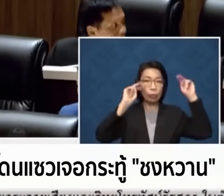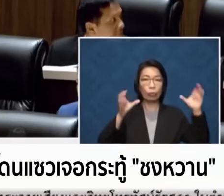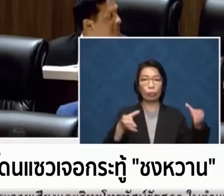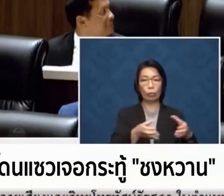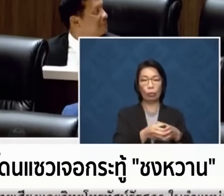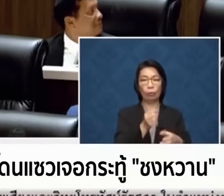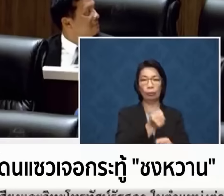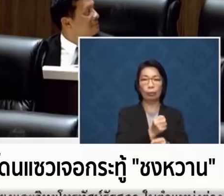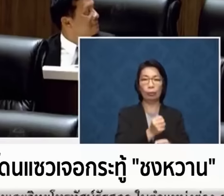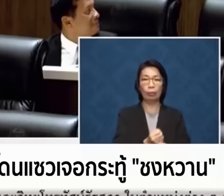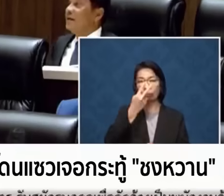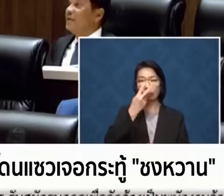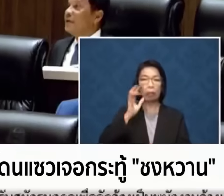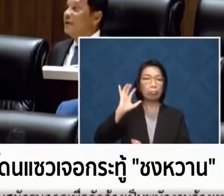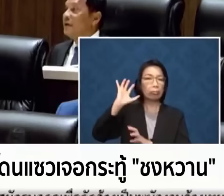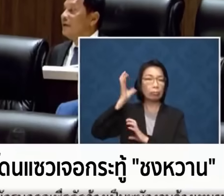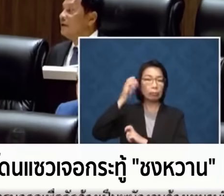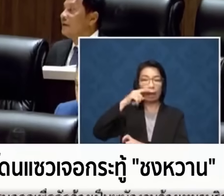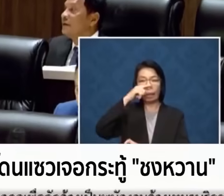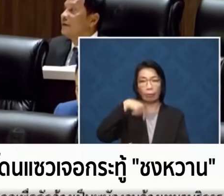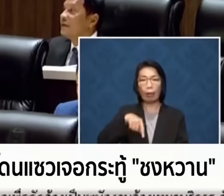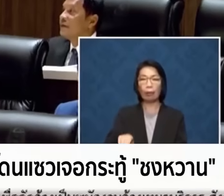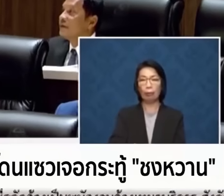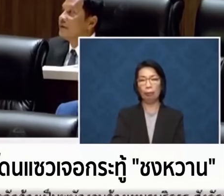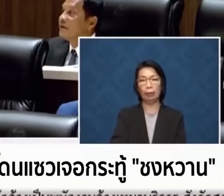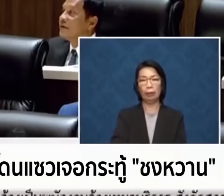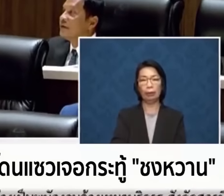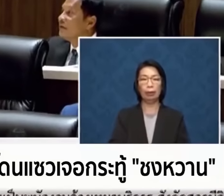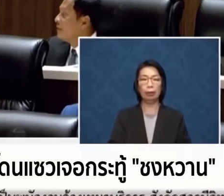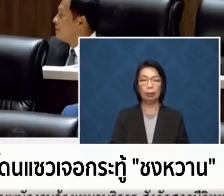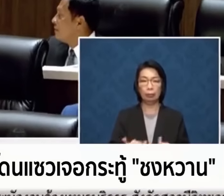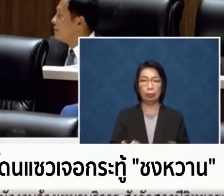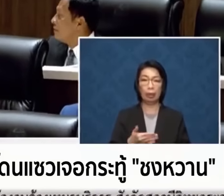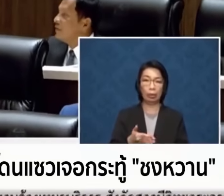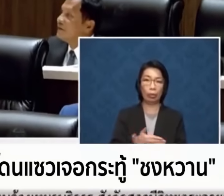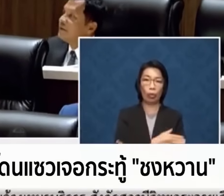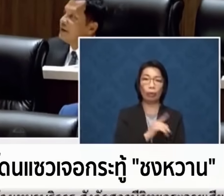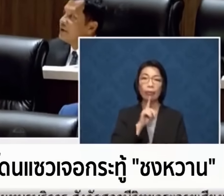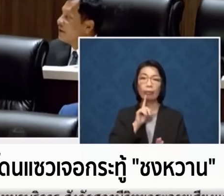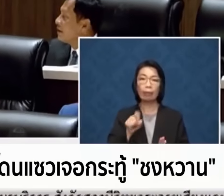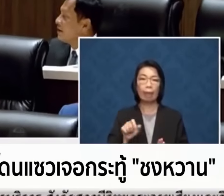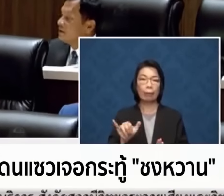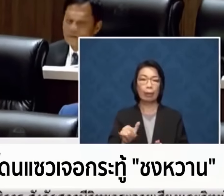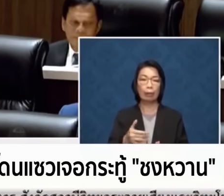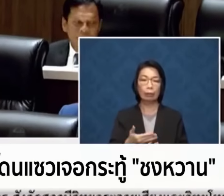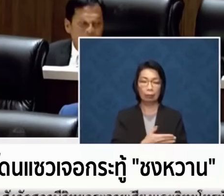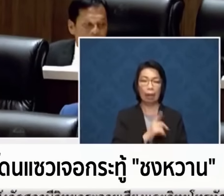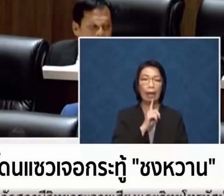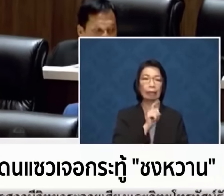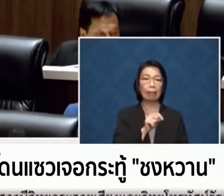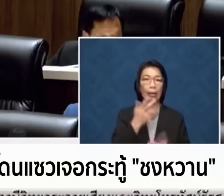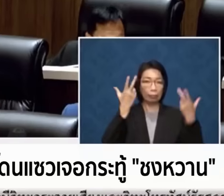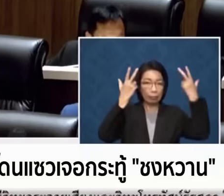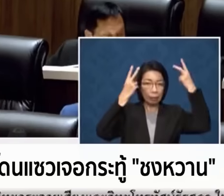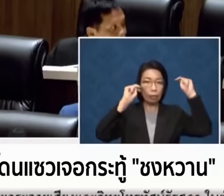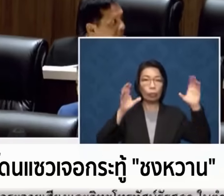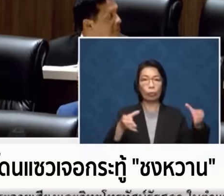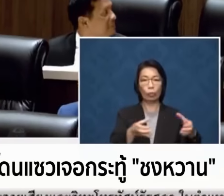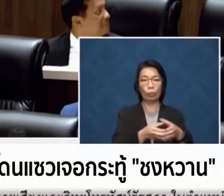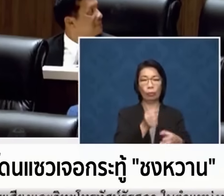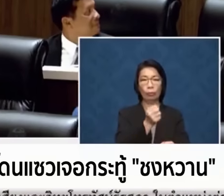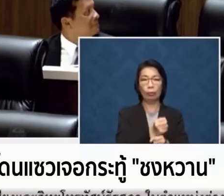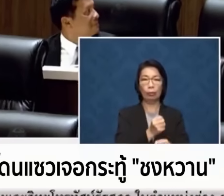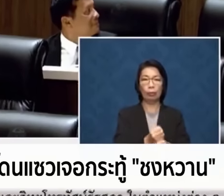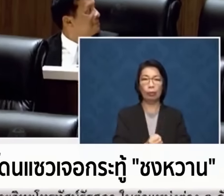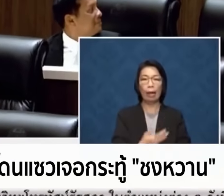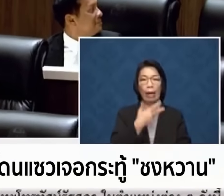เกินฮะแต่ก่อนที่ผมจะเข้าคำถามฝากคณะทีมงานท่านนายกหายาเบาหวาน